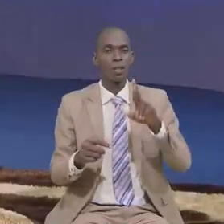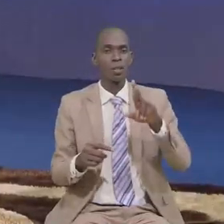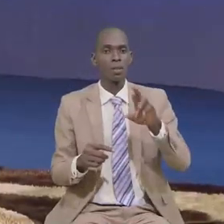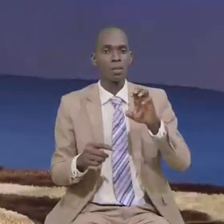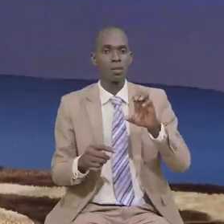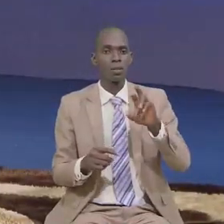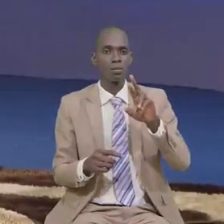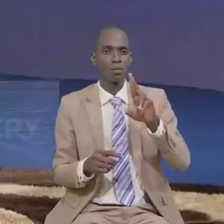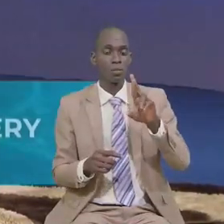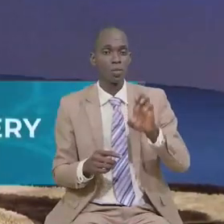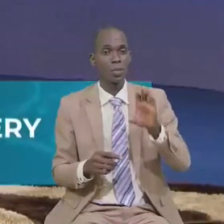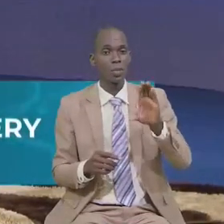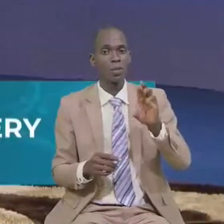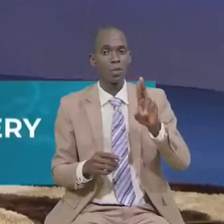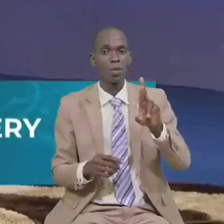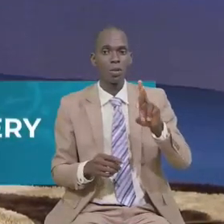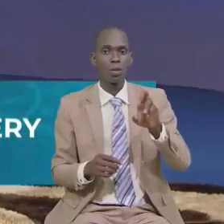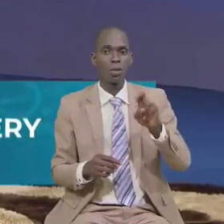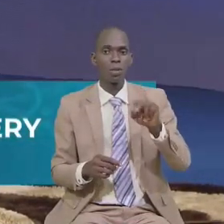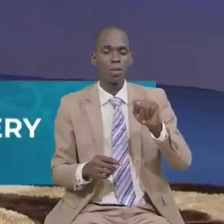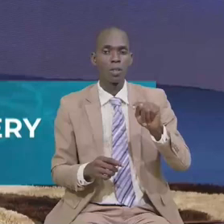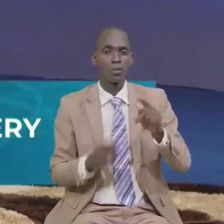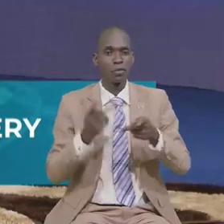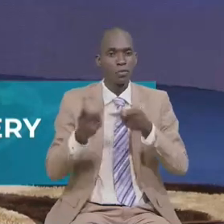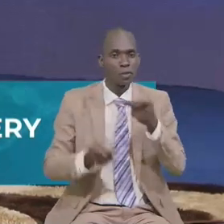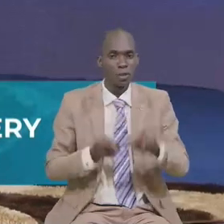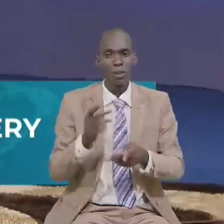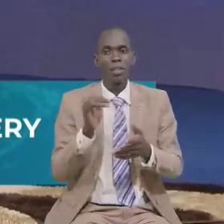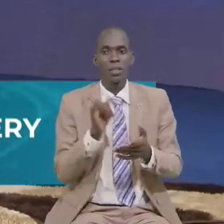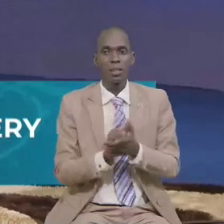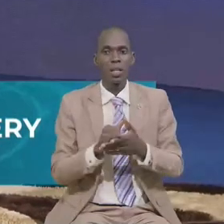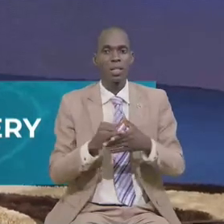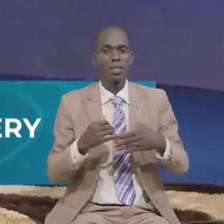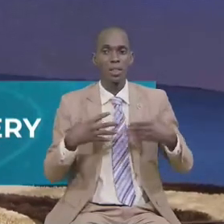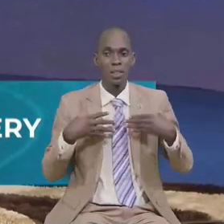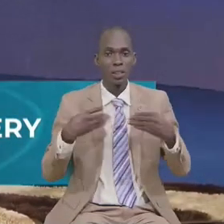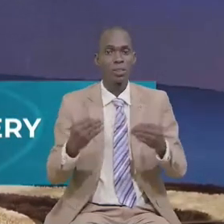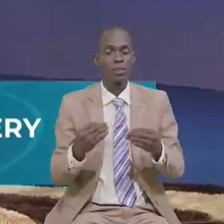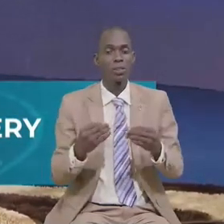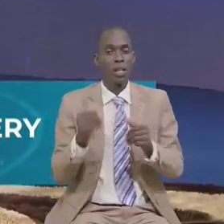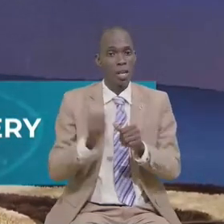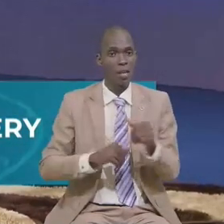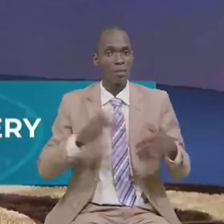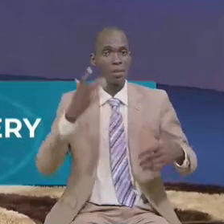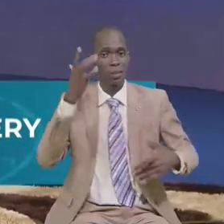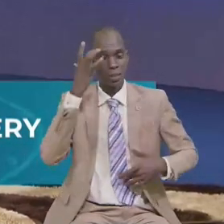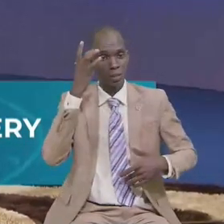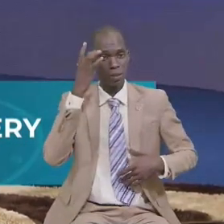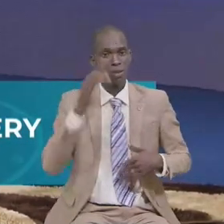Les visites récurrentes qui guérissent toute maladie.